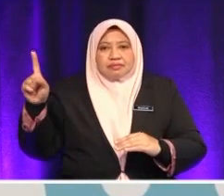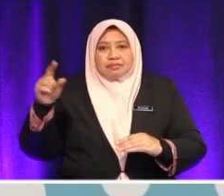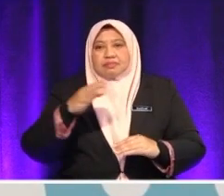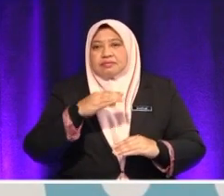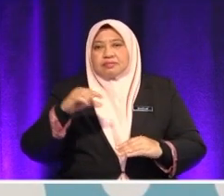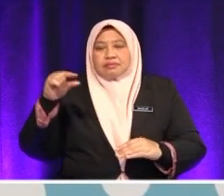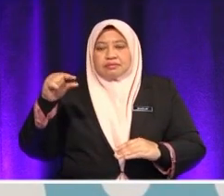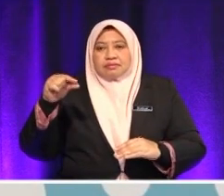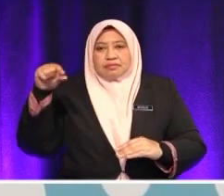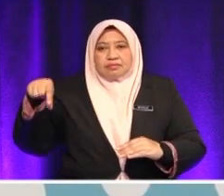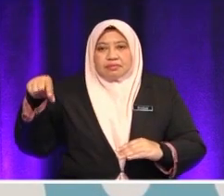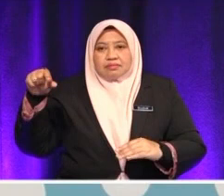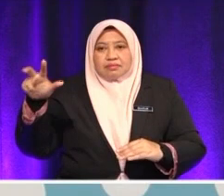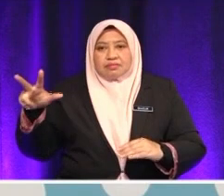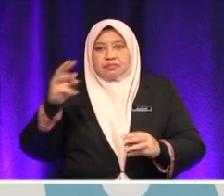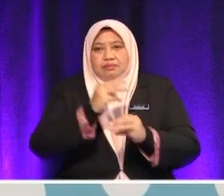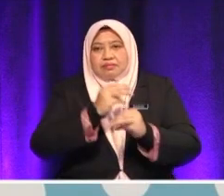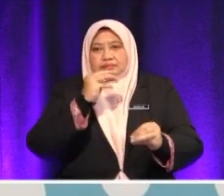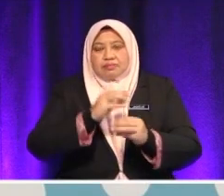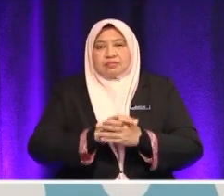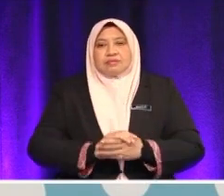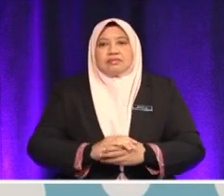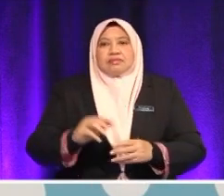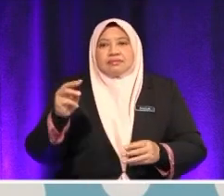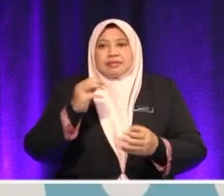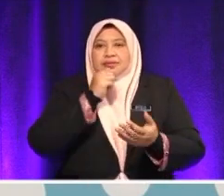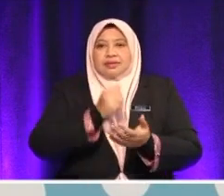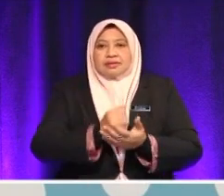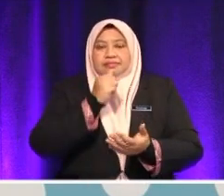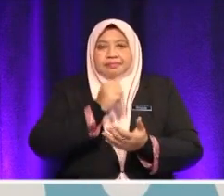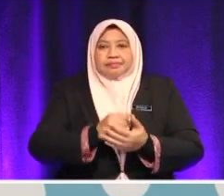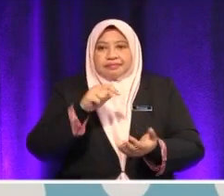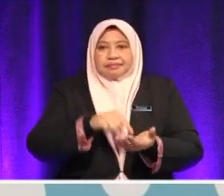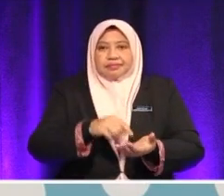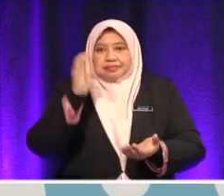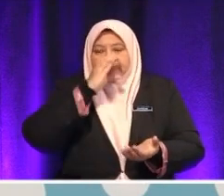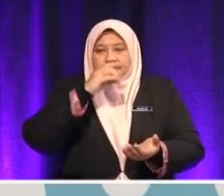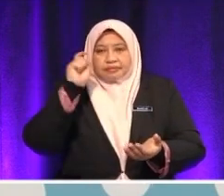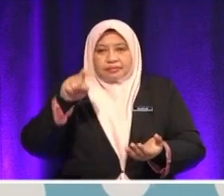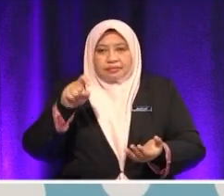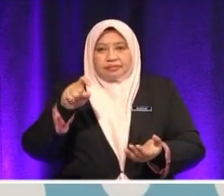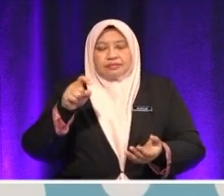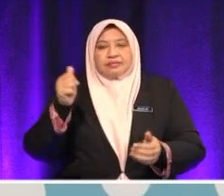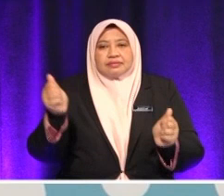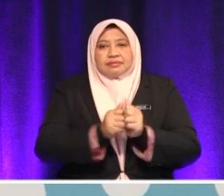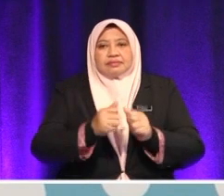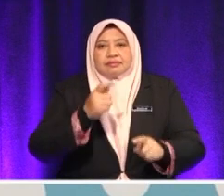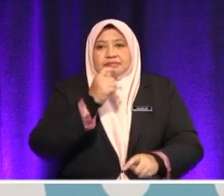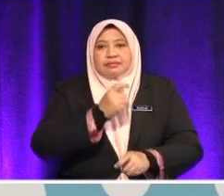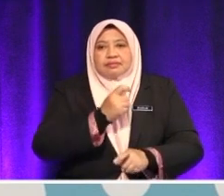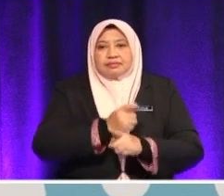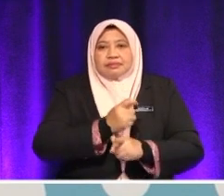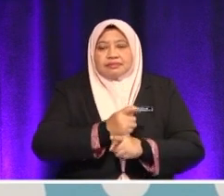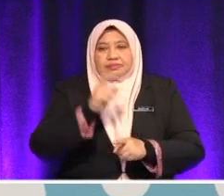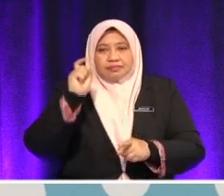kuatir ketiga dan murid saya kena paham nilai-nilai Ini mesti dicari dengan tepat jadi di sini murid karena